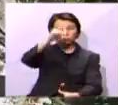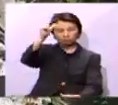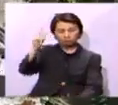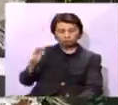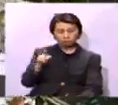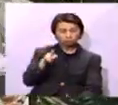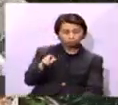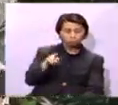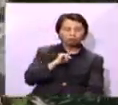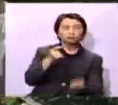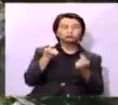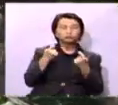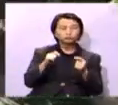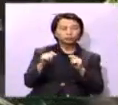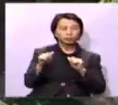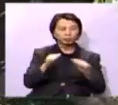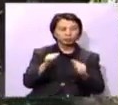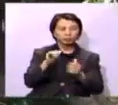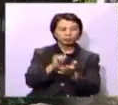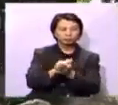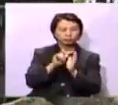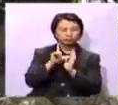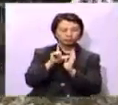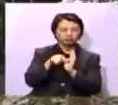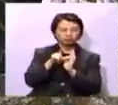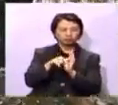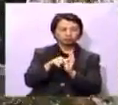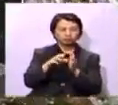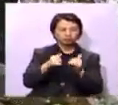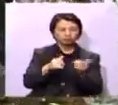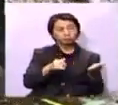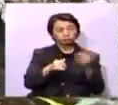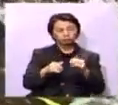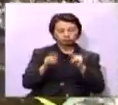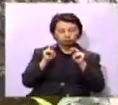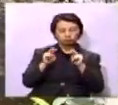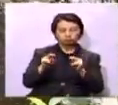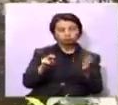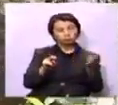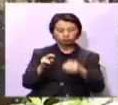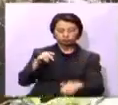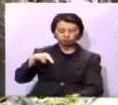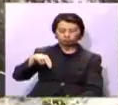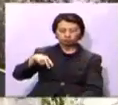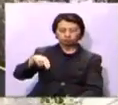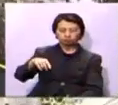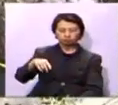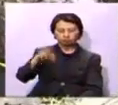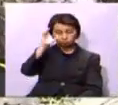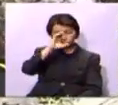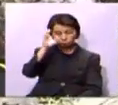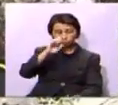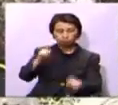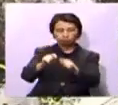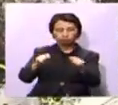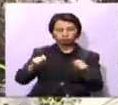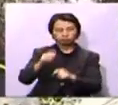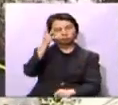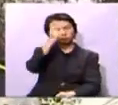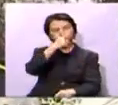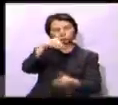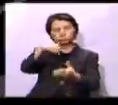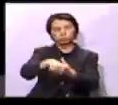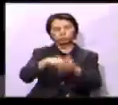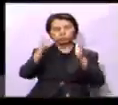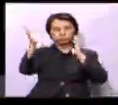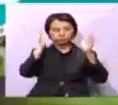ini. Saya nak cuba aktiviti itu sebentar saja lagi. Teruskan menyaksi Jom Jalan-Jalan meneroka destinasi menarik Malaysia.